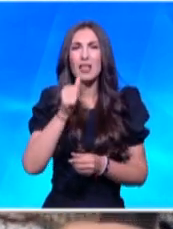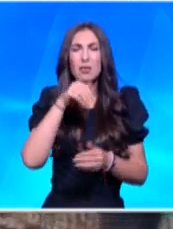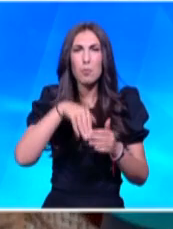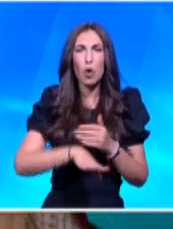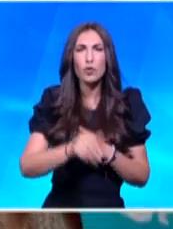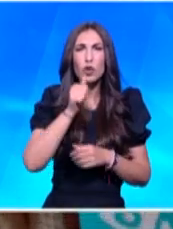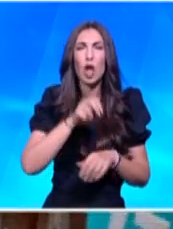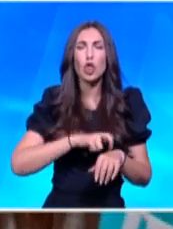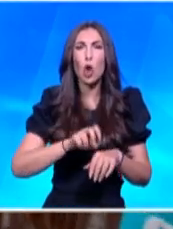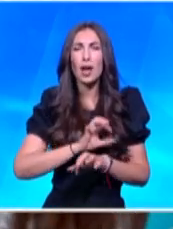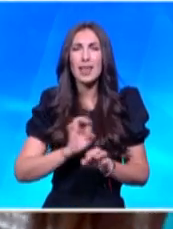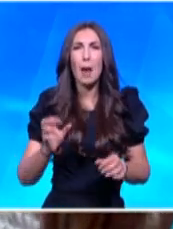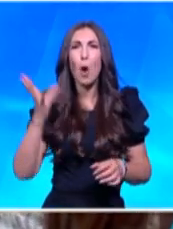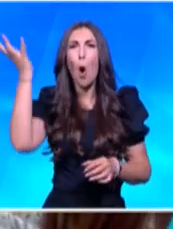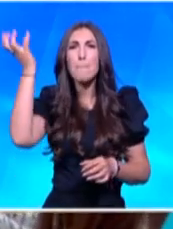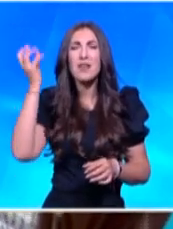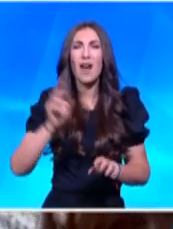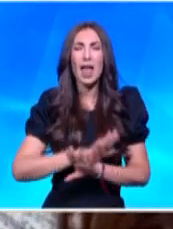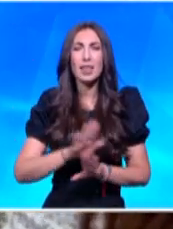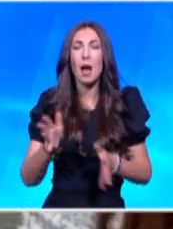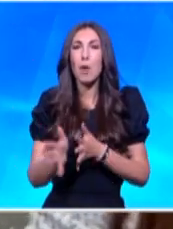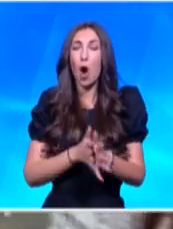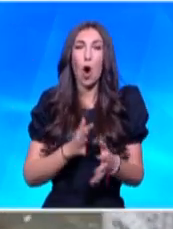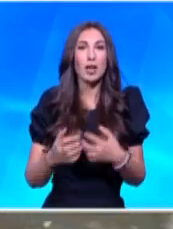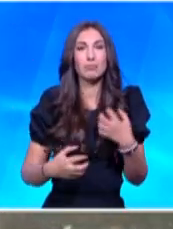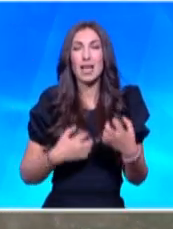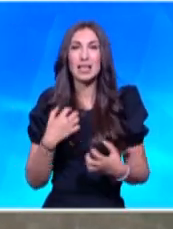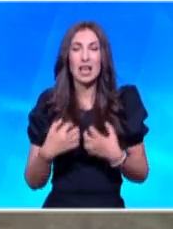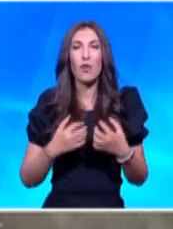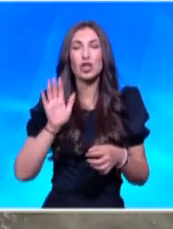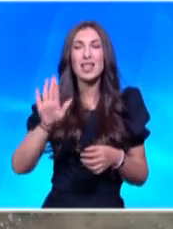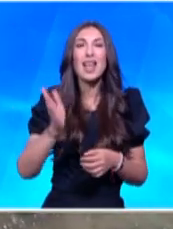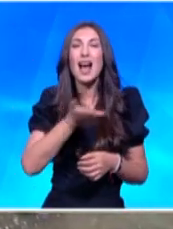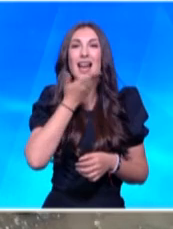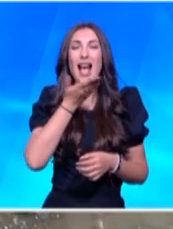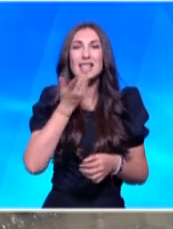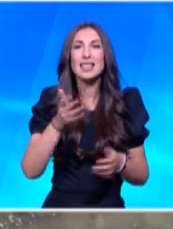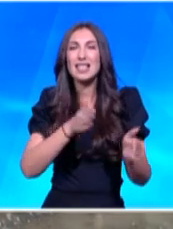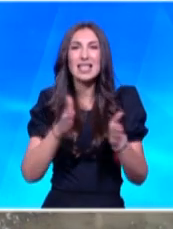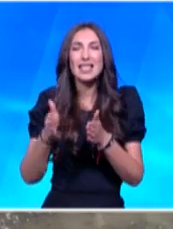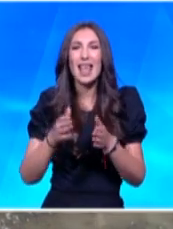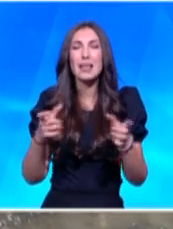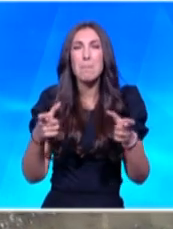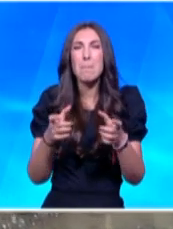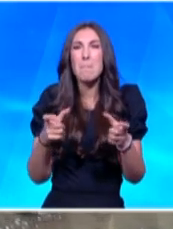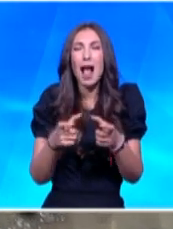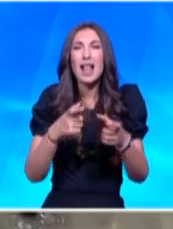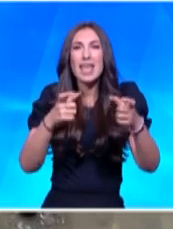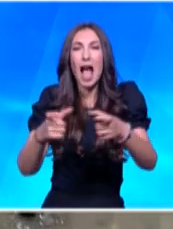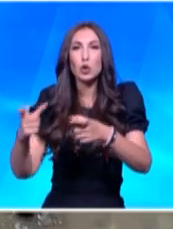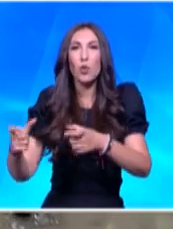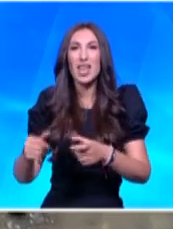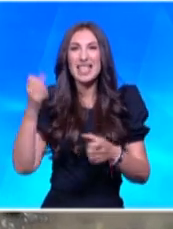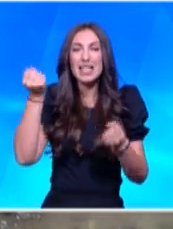обхватът се губи на места. Хората са изключително разтревожени. По техни разкази, съседни и малки язовири са преляли от